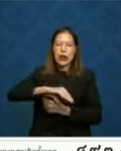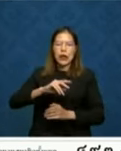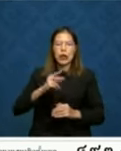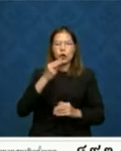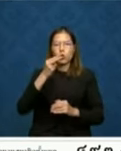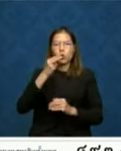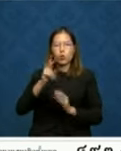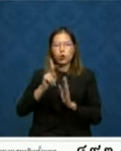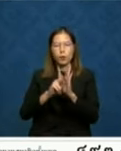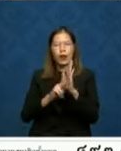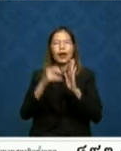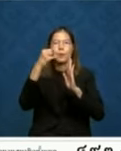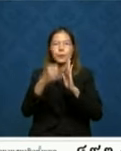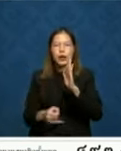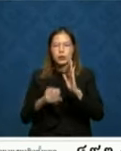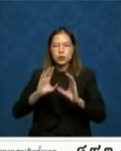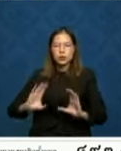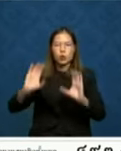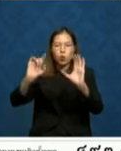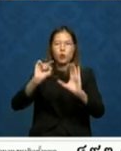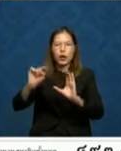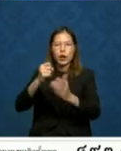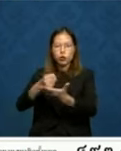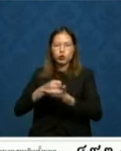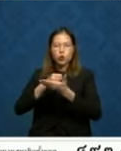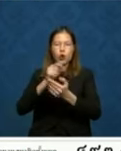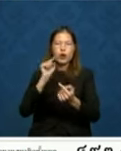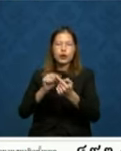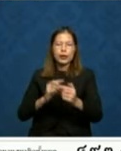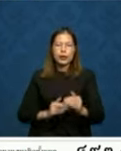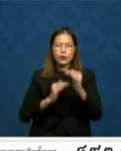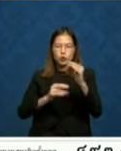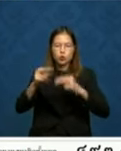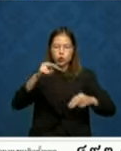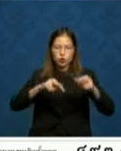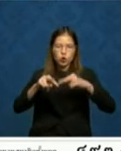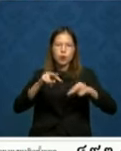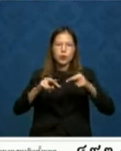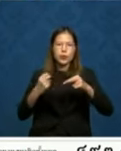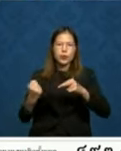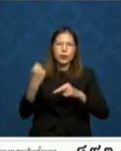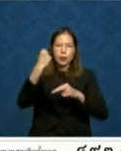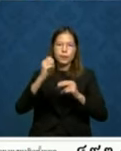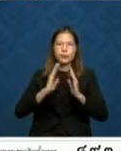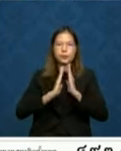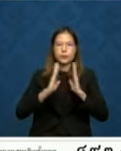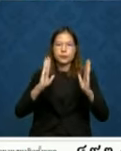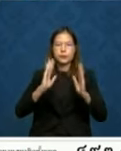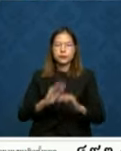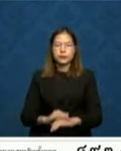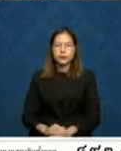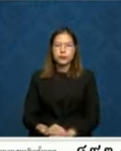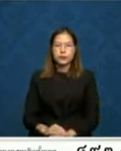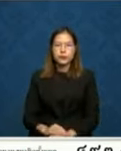มายครับและอยากให้ภาครัฐช่วยกำชับให้เข้มงวดด้วยครับครับขอบพระคุณครับ